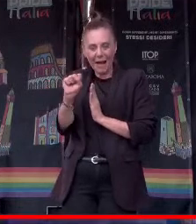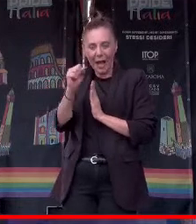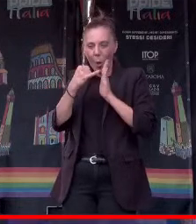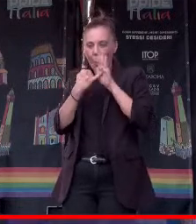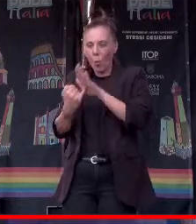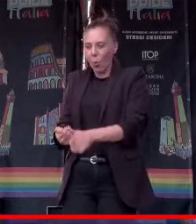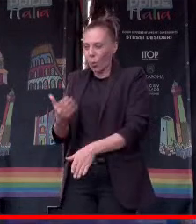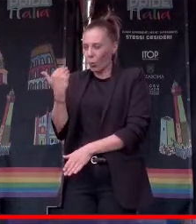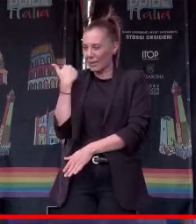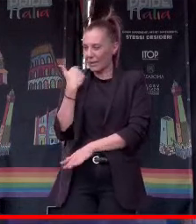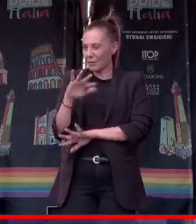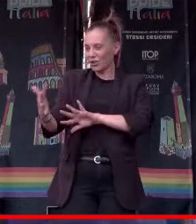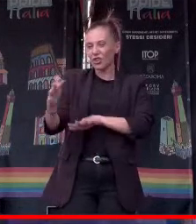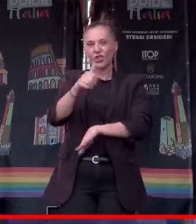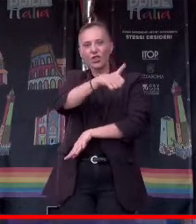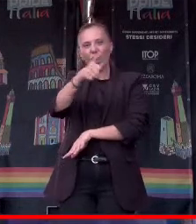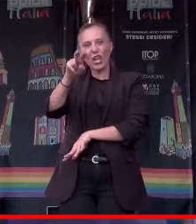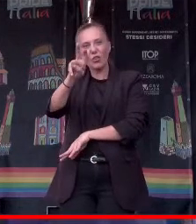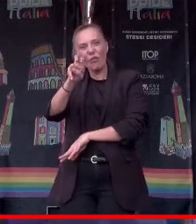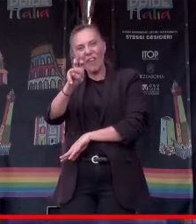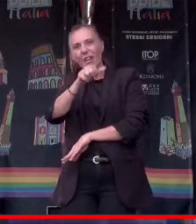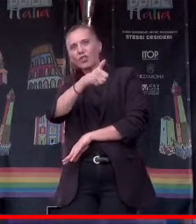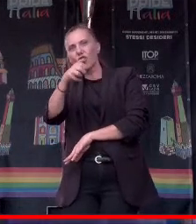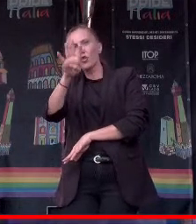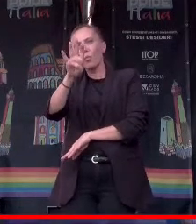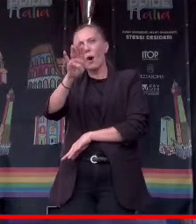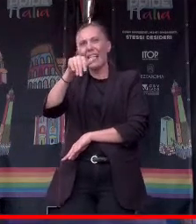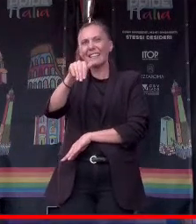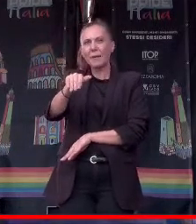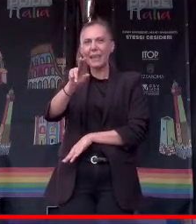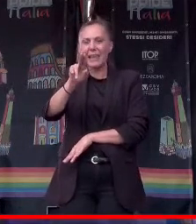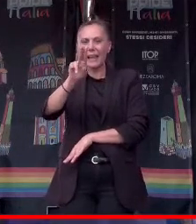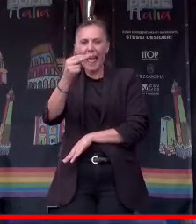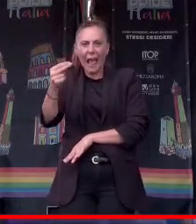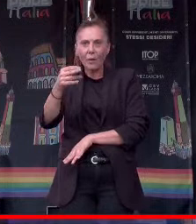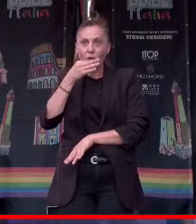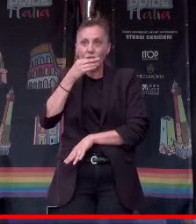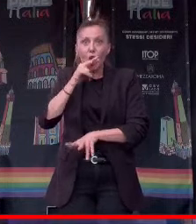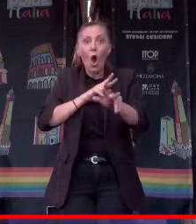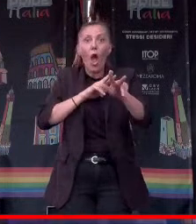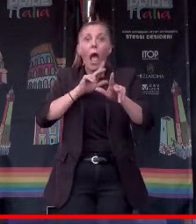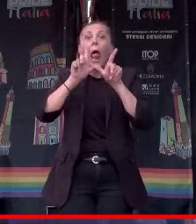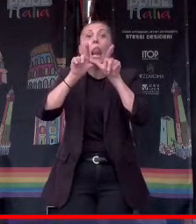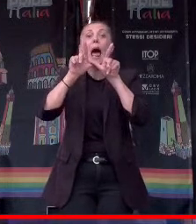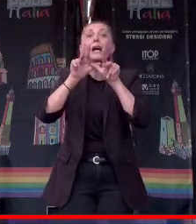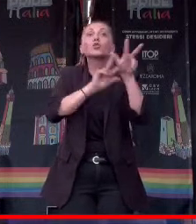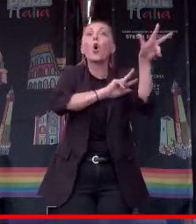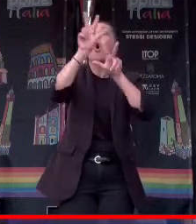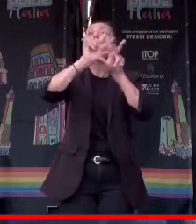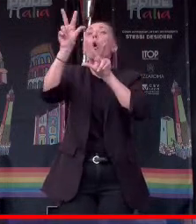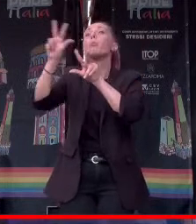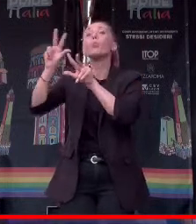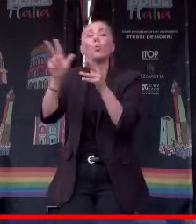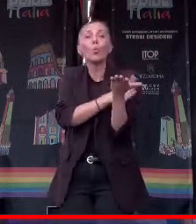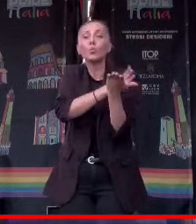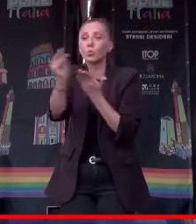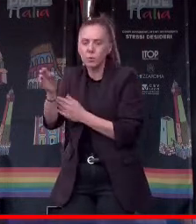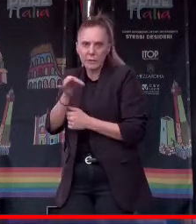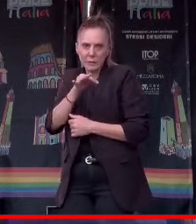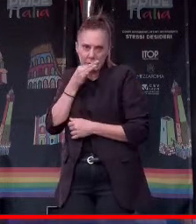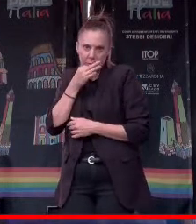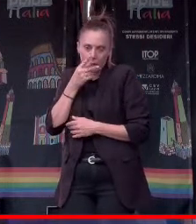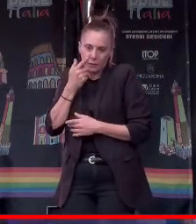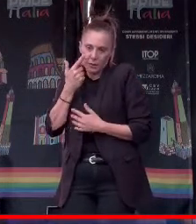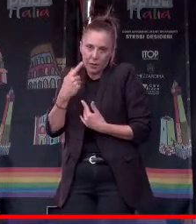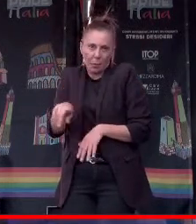l'ultimo era o di 120.000 euro o di 140.000 euro, che diviso per tutti i comuni del Lazio non serve quasi assolutamente a nulla. Tra